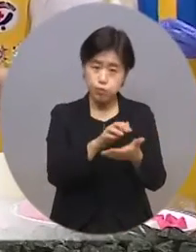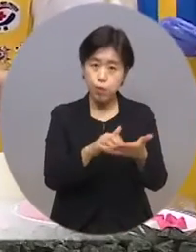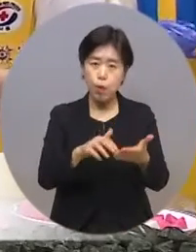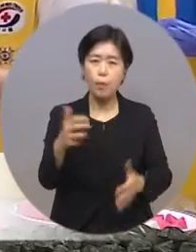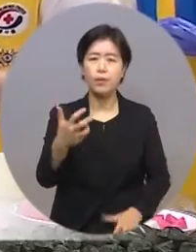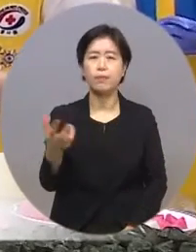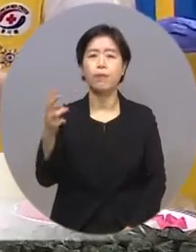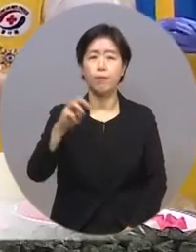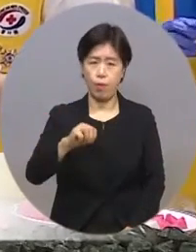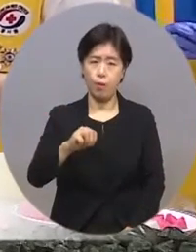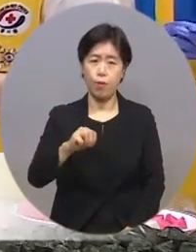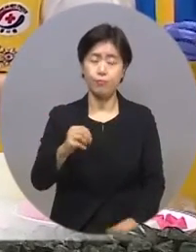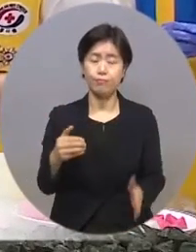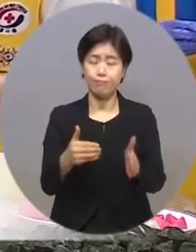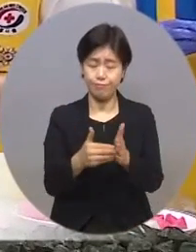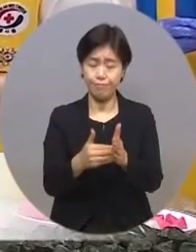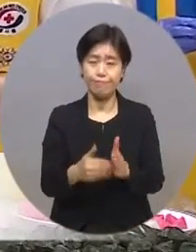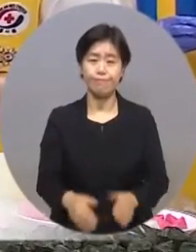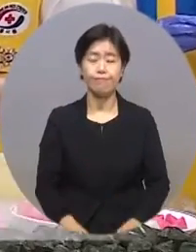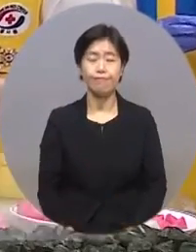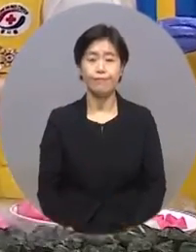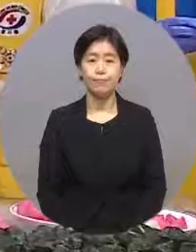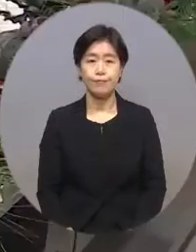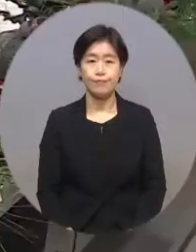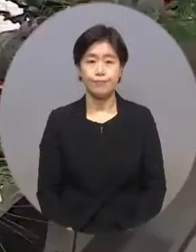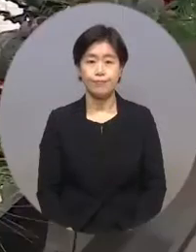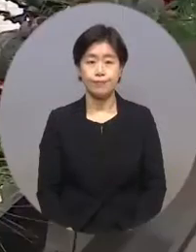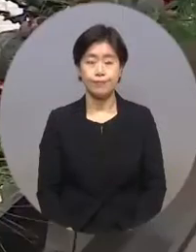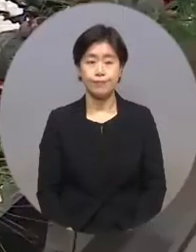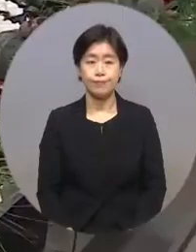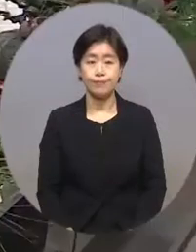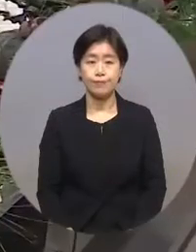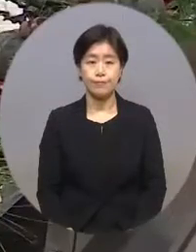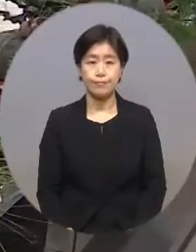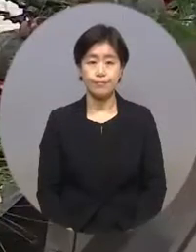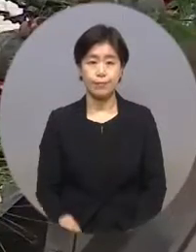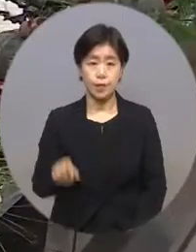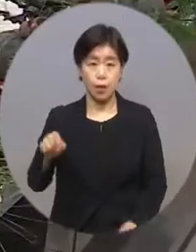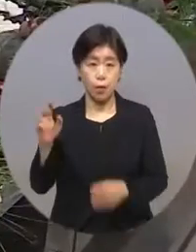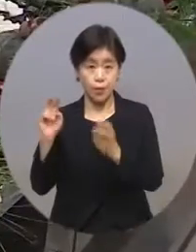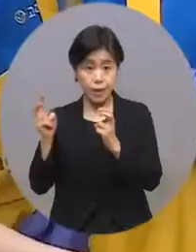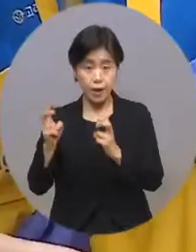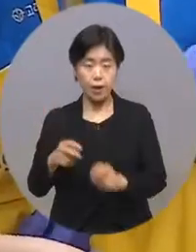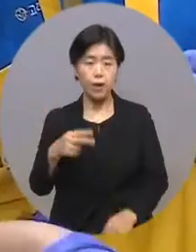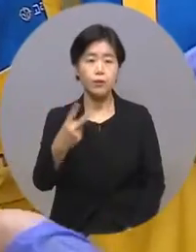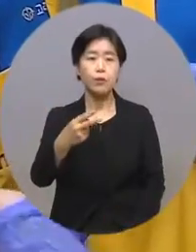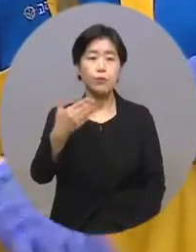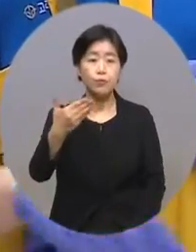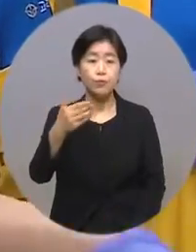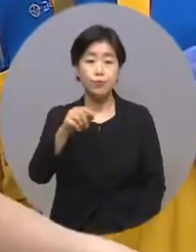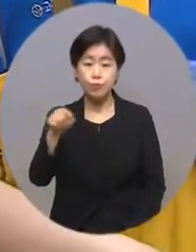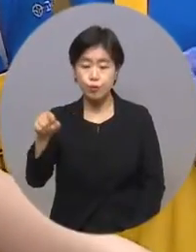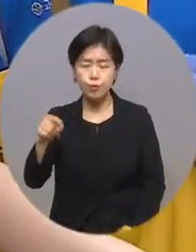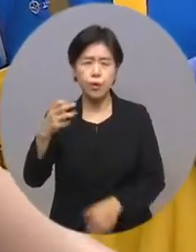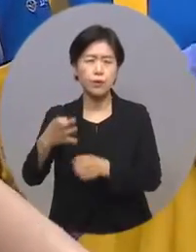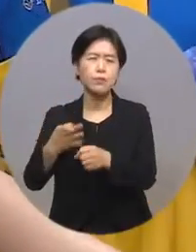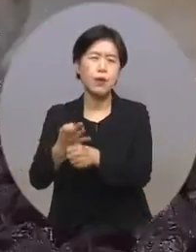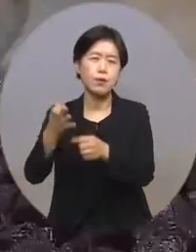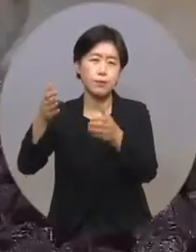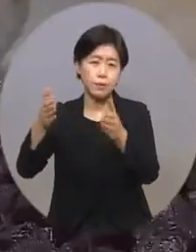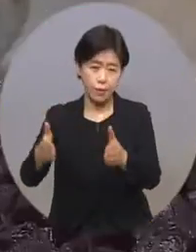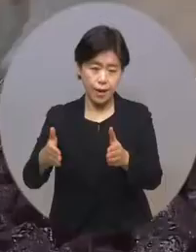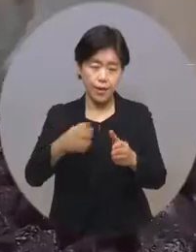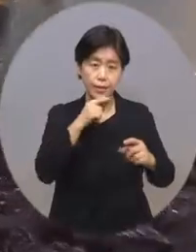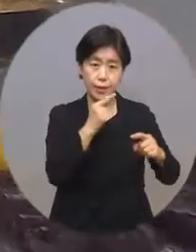정도 전체적으로 기부를 진행을 했고요. 한편 고려아연은 2009년부터 14년간 적십자